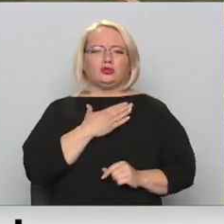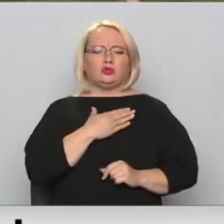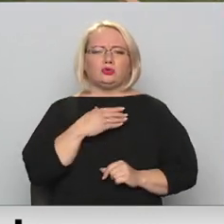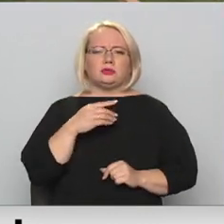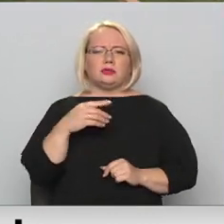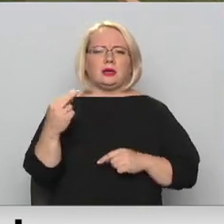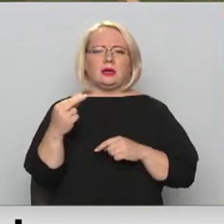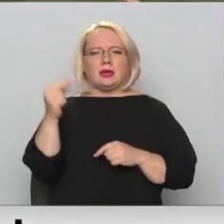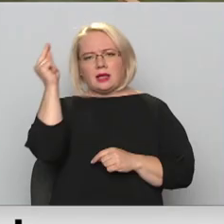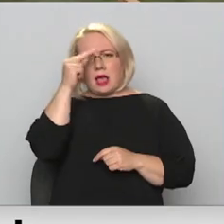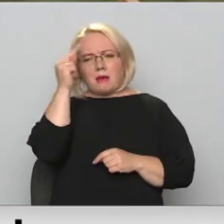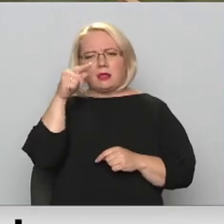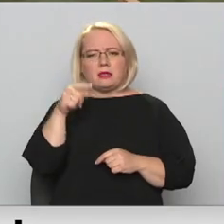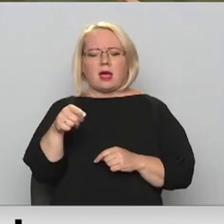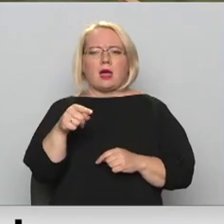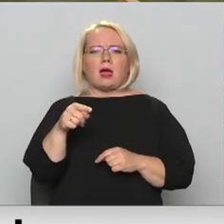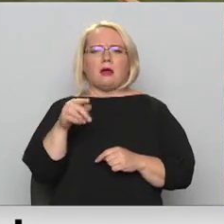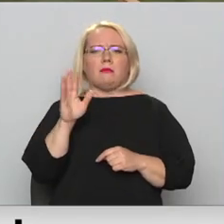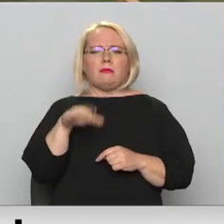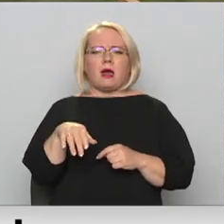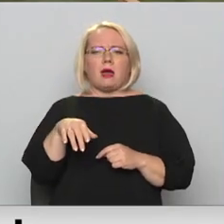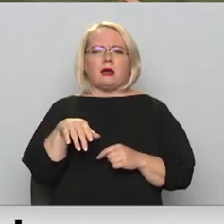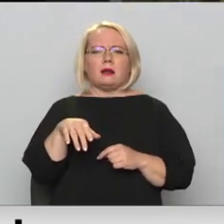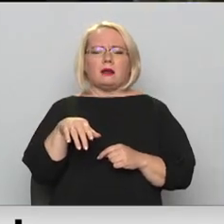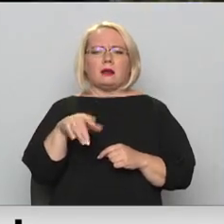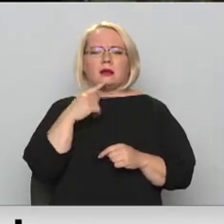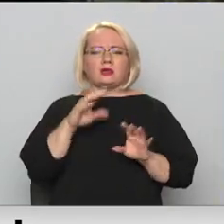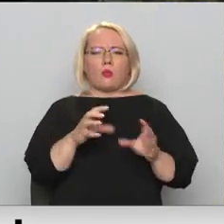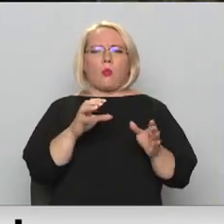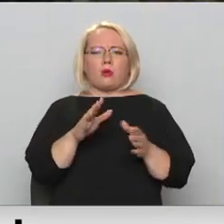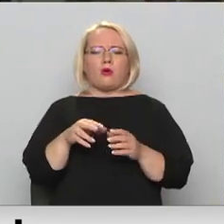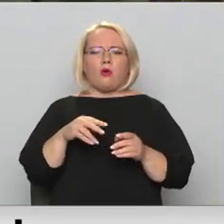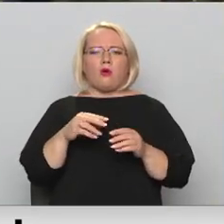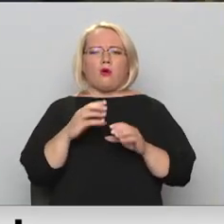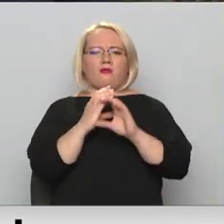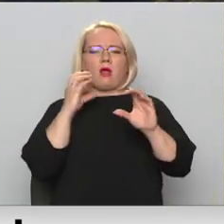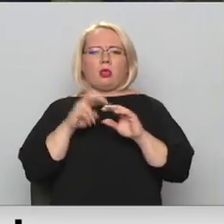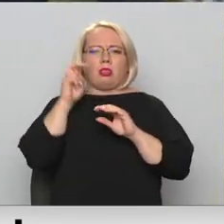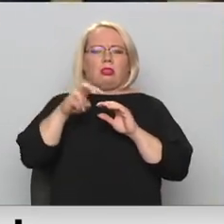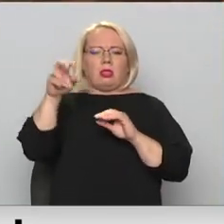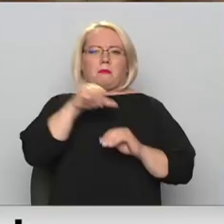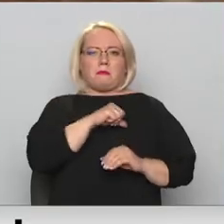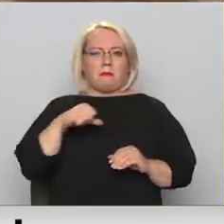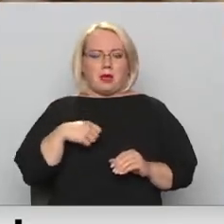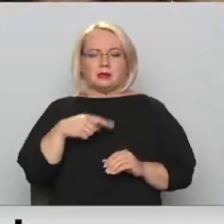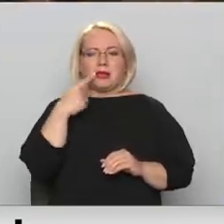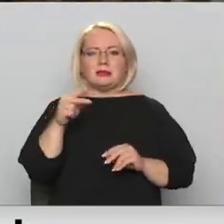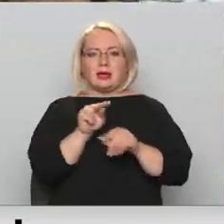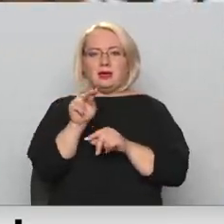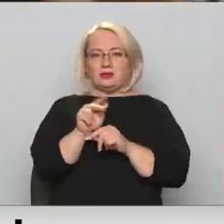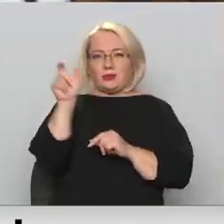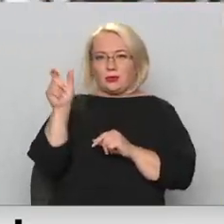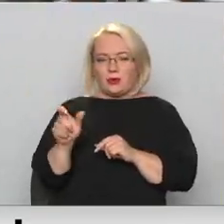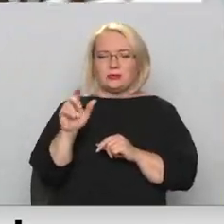man ir iemācījies jau tā, ka, teiksim, pa ogļu vagoniem viņš laikā pats. Kā rēķina kinologs, ja saliktu kopā visas